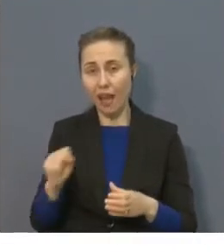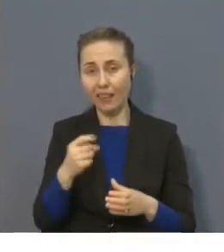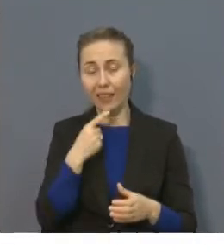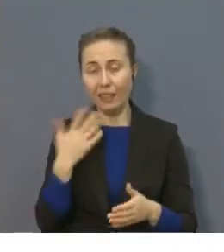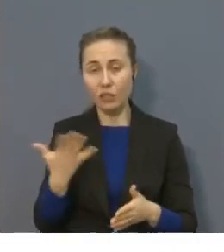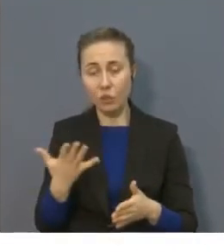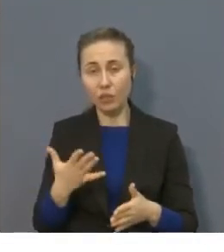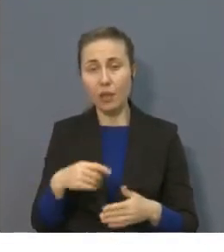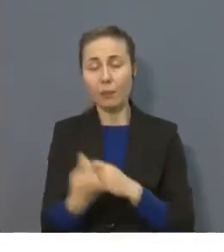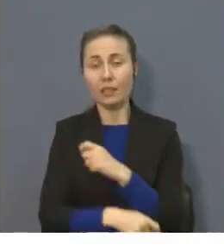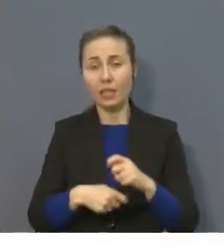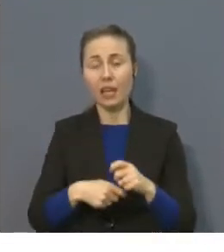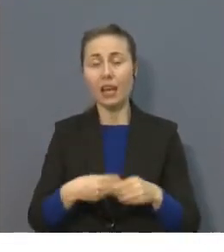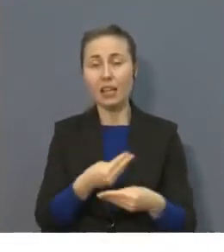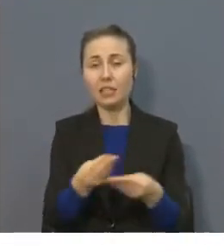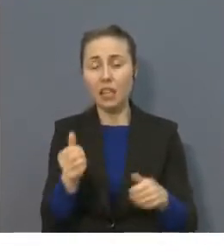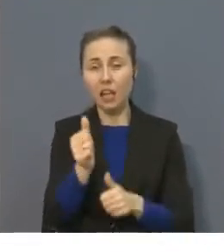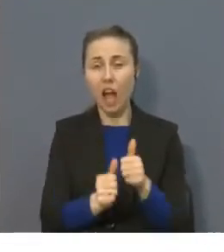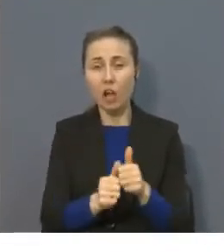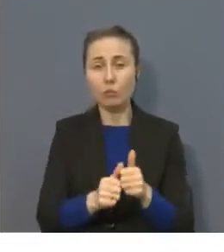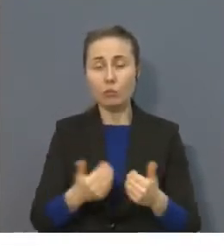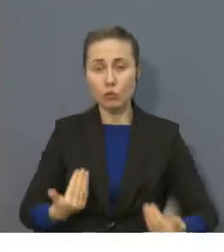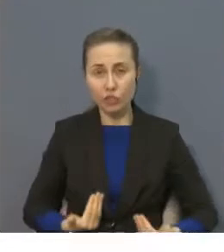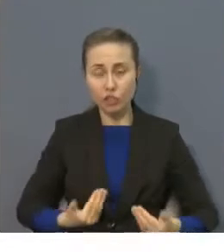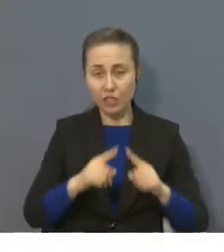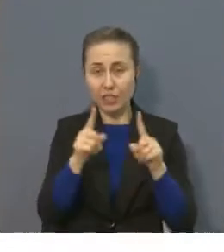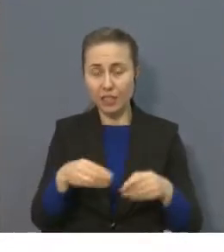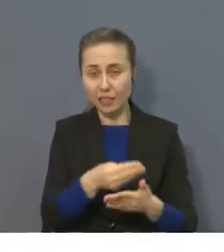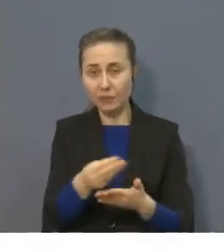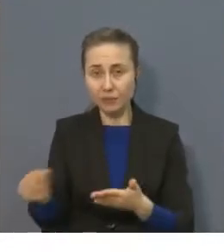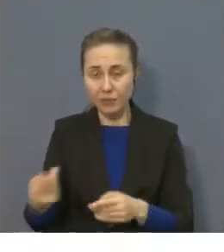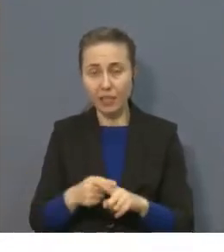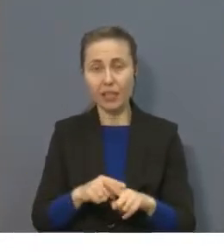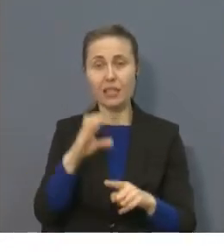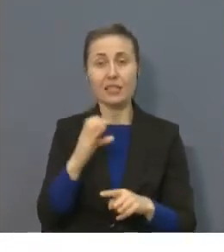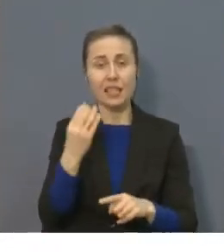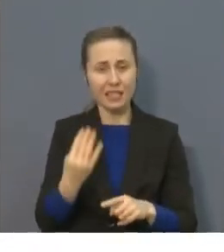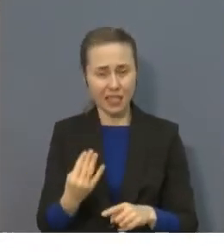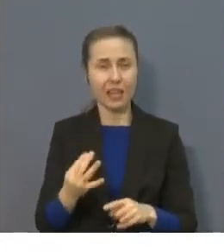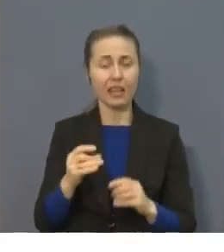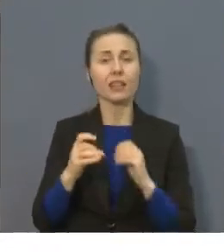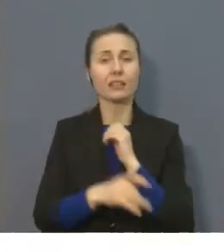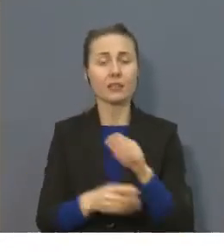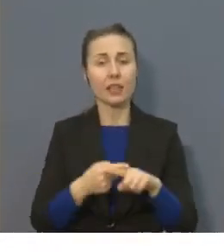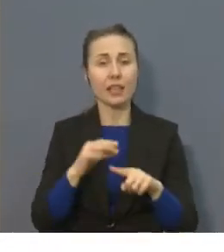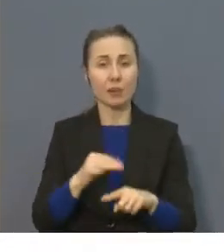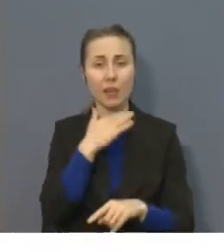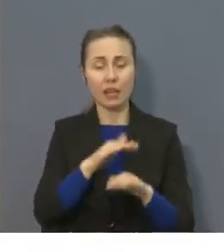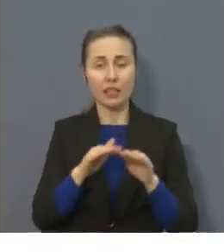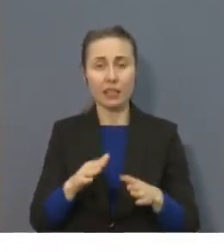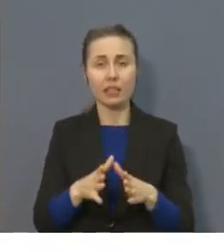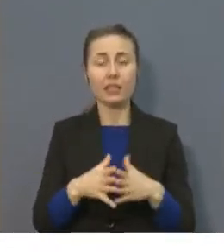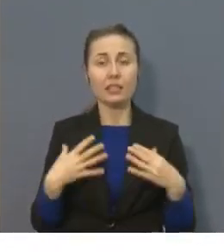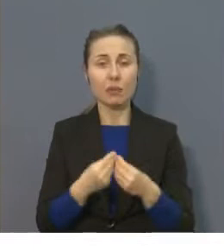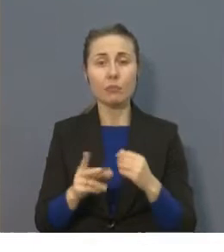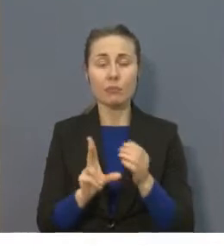таратылады. Бұл акция бойынша әлеуметтік жағдайы осал отбасылар, көп балалы отбасылар және зейнеткерлер қамтылатын болады. Акция басталған